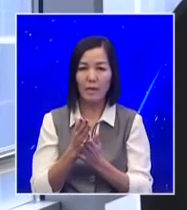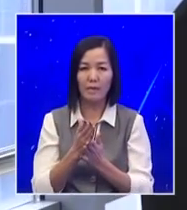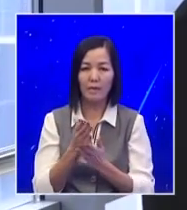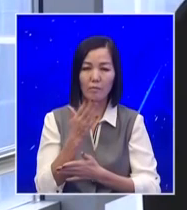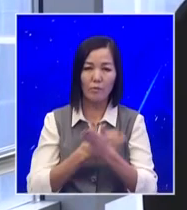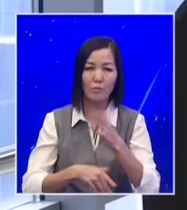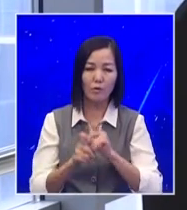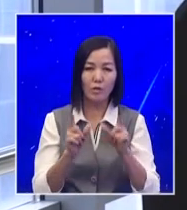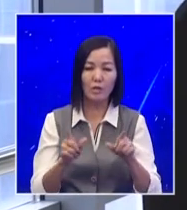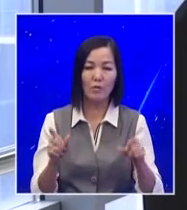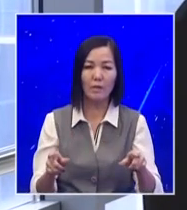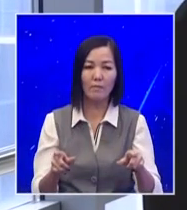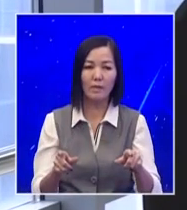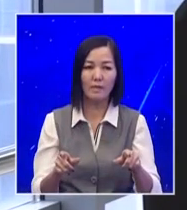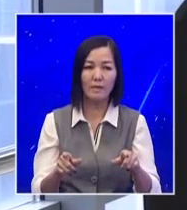мүмкіндігі шектеулі